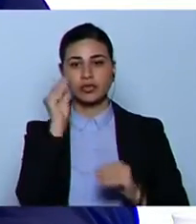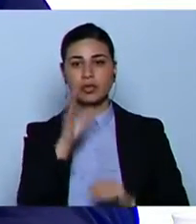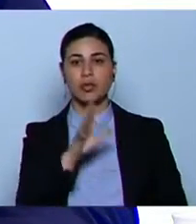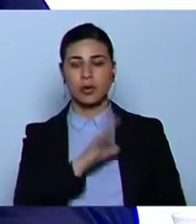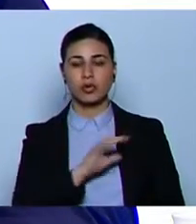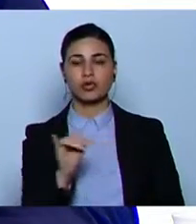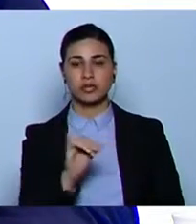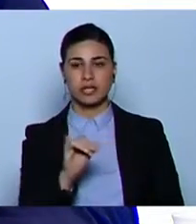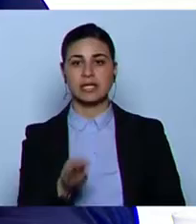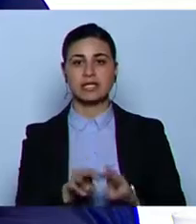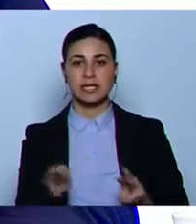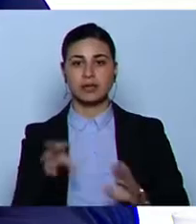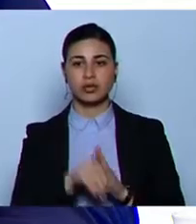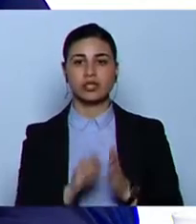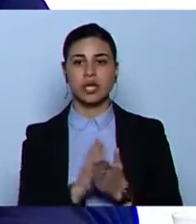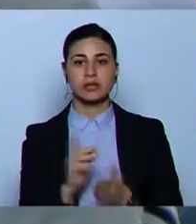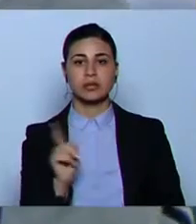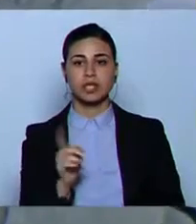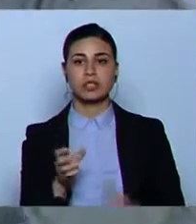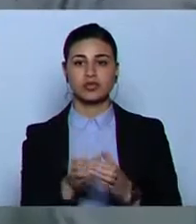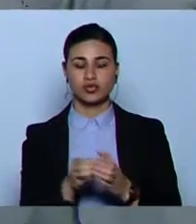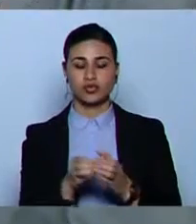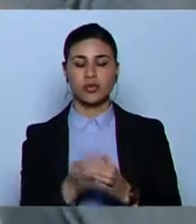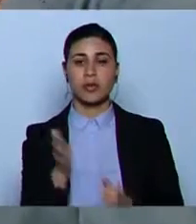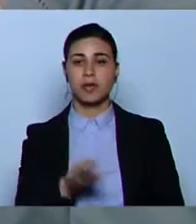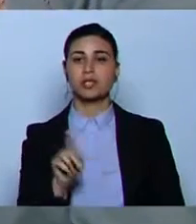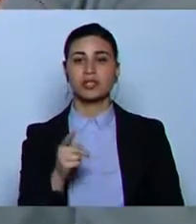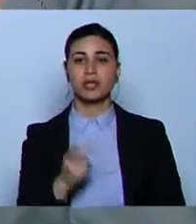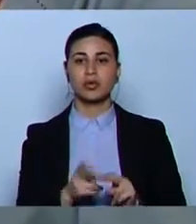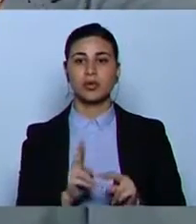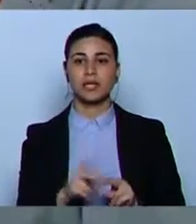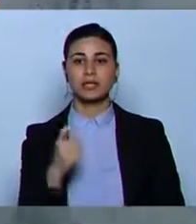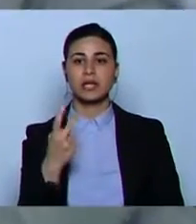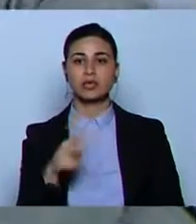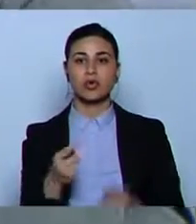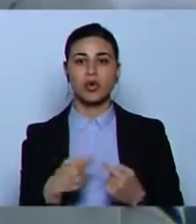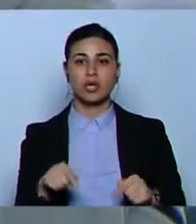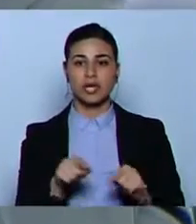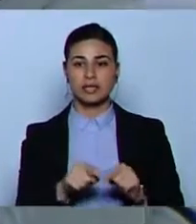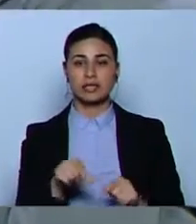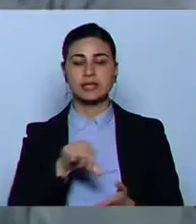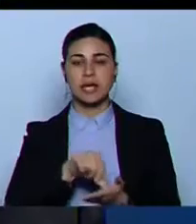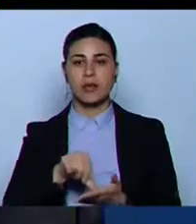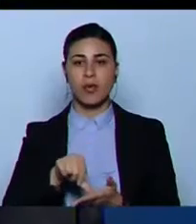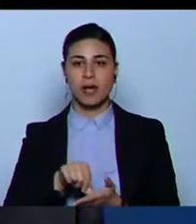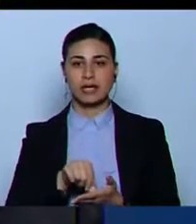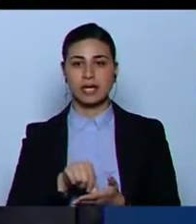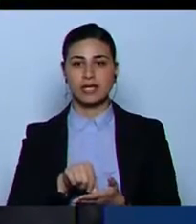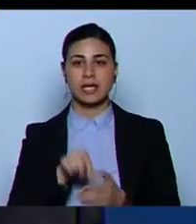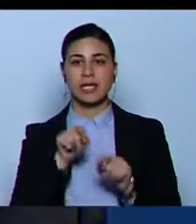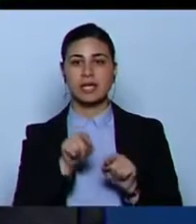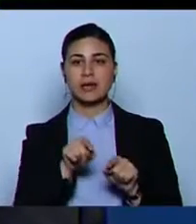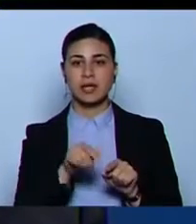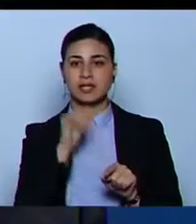მიდი სადღაც თურმე სამინისტროში არსებობს რაღაცა ჯგუფი, მაშინ რატომ ეს ასოცი ორგანიზაციის არც ერთი წარმომადგენელი